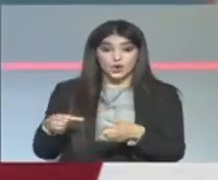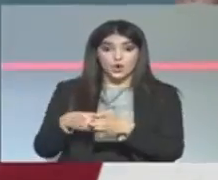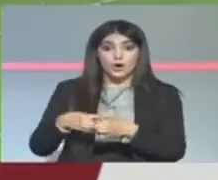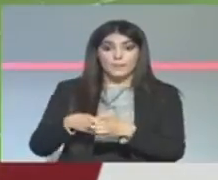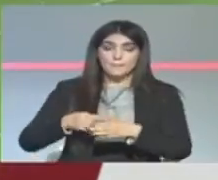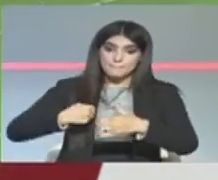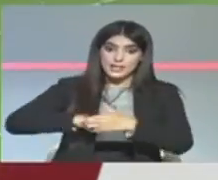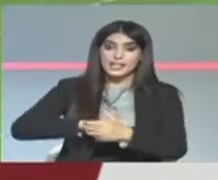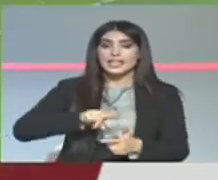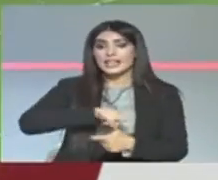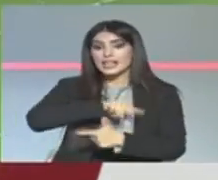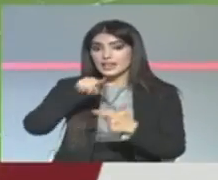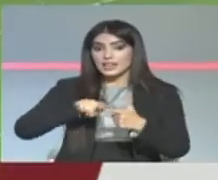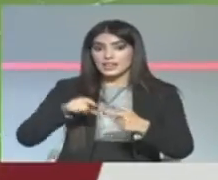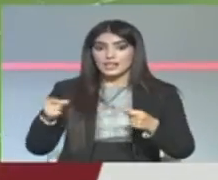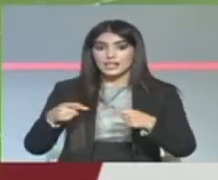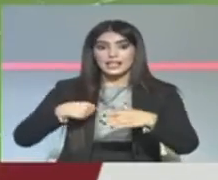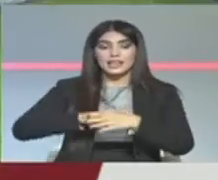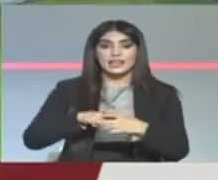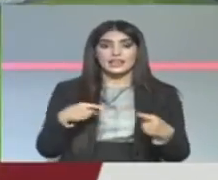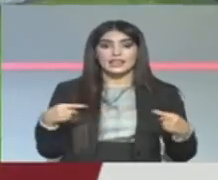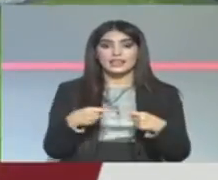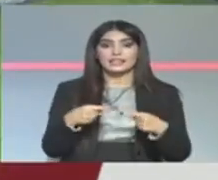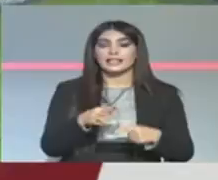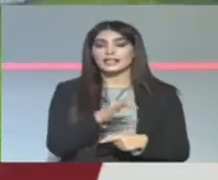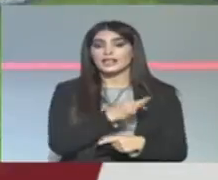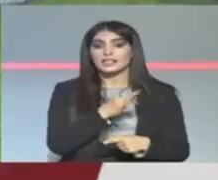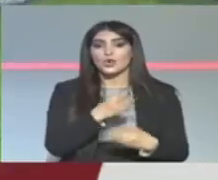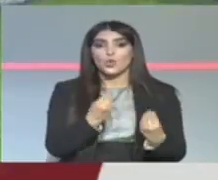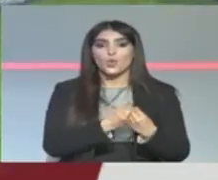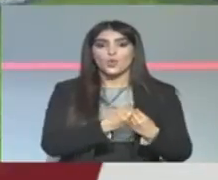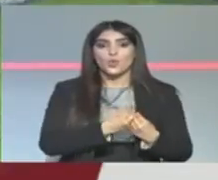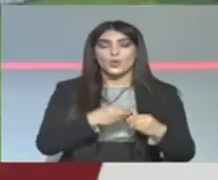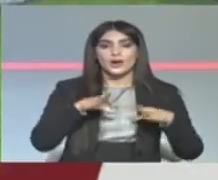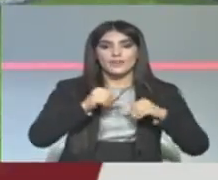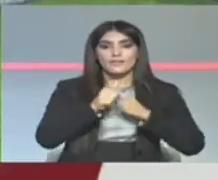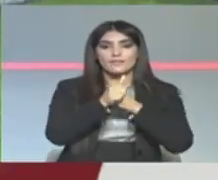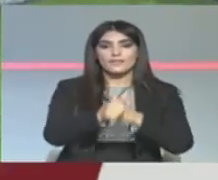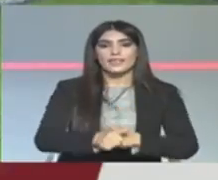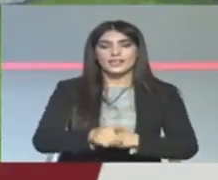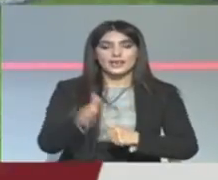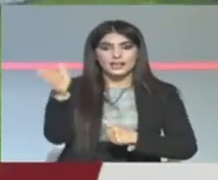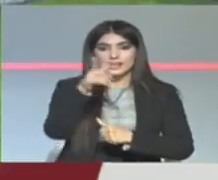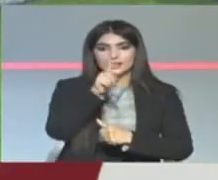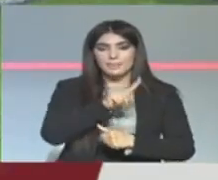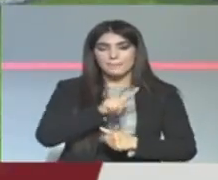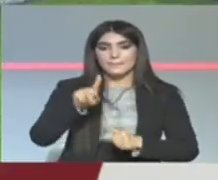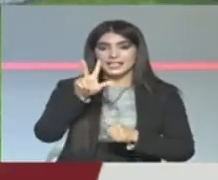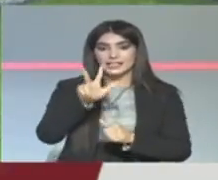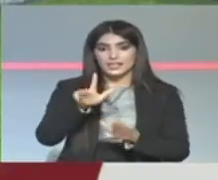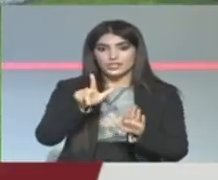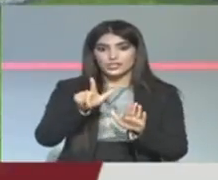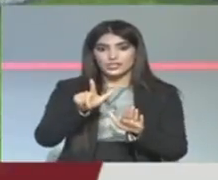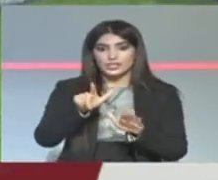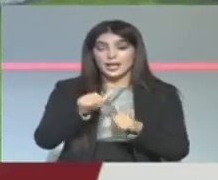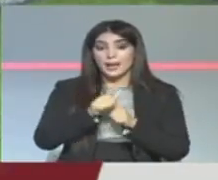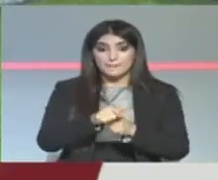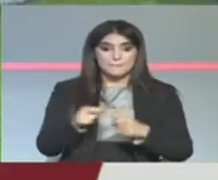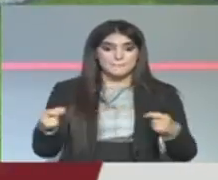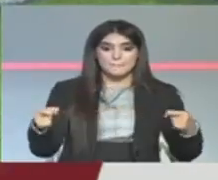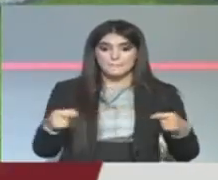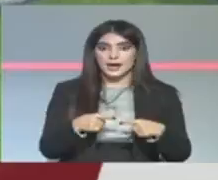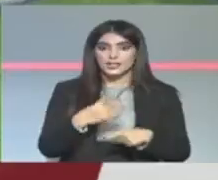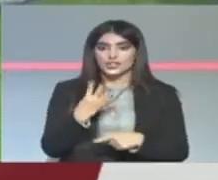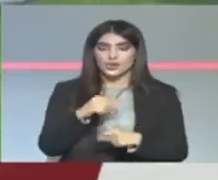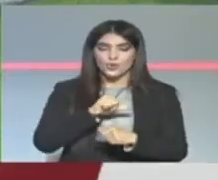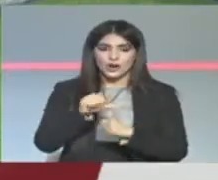ثانيه ضمن ضد منتخب تنزانيا في دار السلام في السابع عشر من الشهر الحالي ضمن لقاءات الجوله